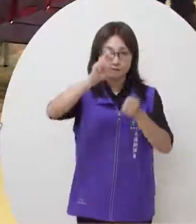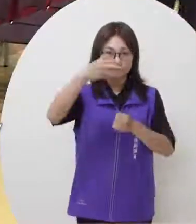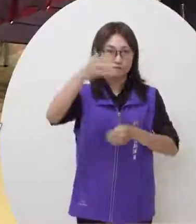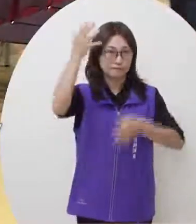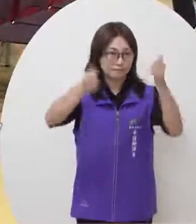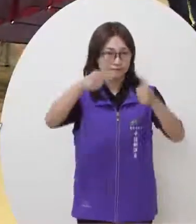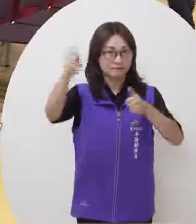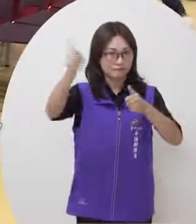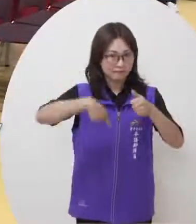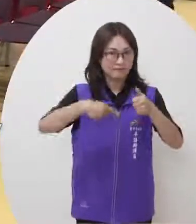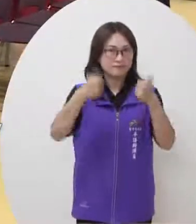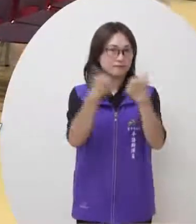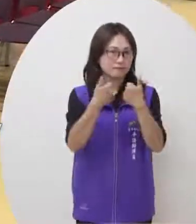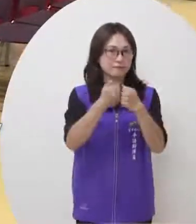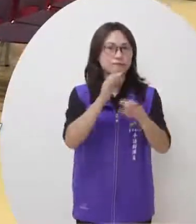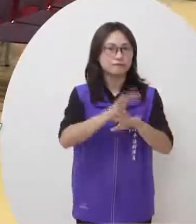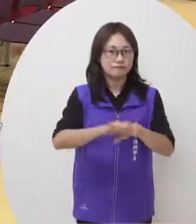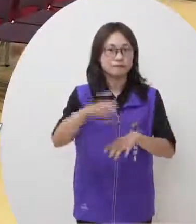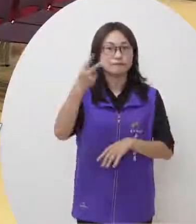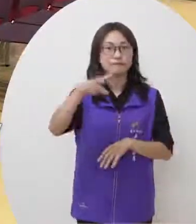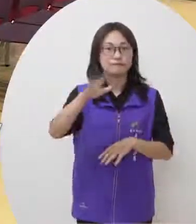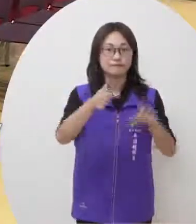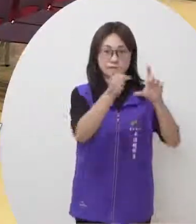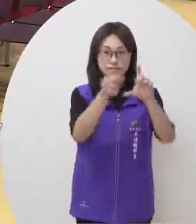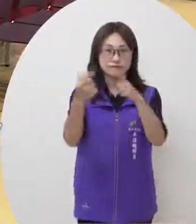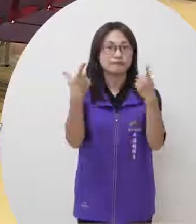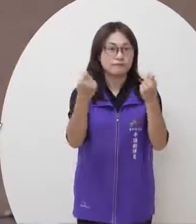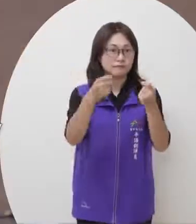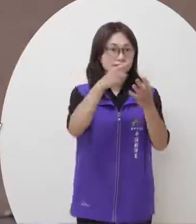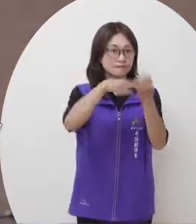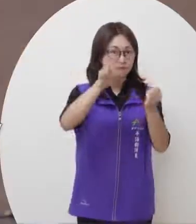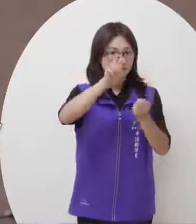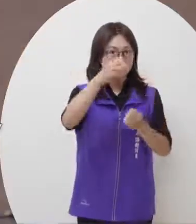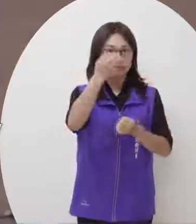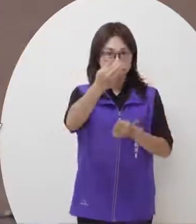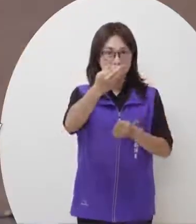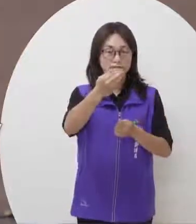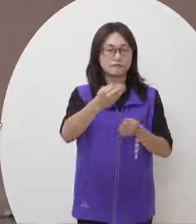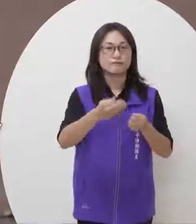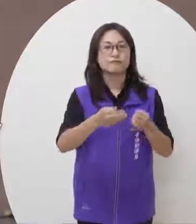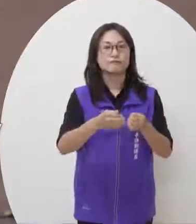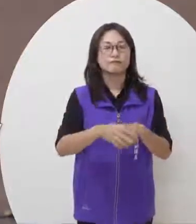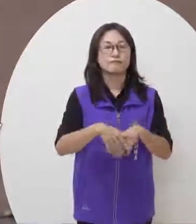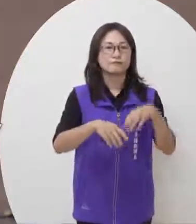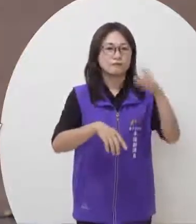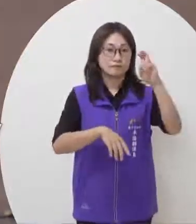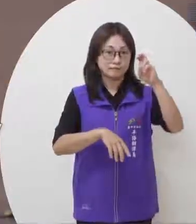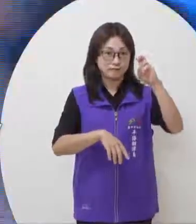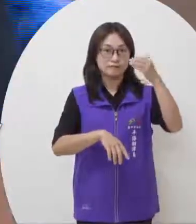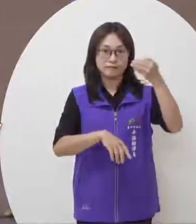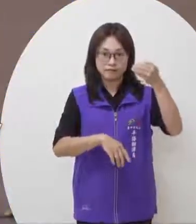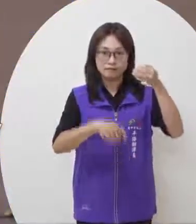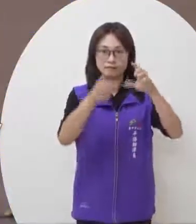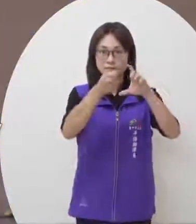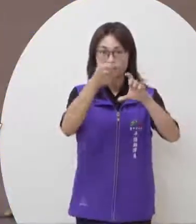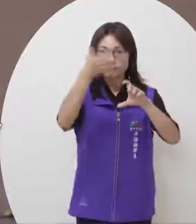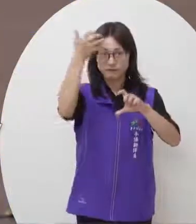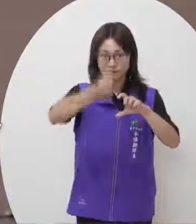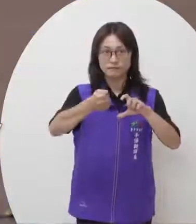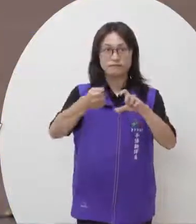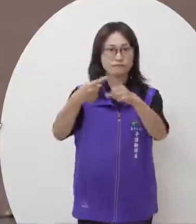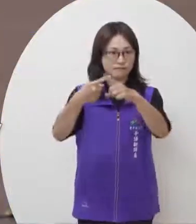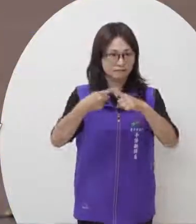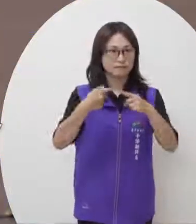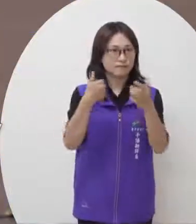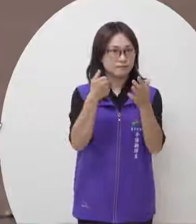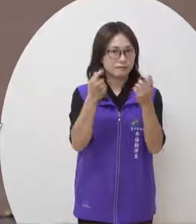外就是我们刚好也有29个区，所以有29个区公所哈的区长来参加。换句话